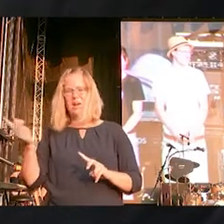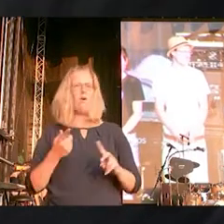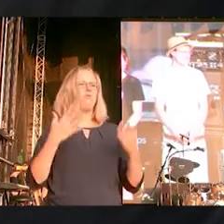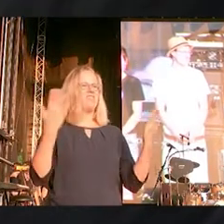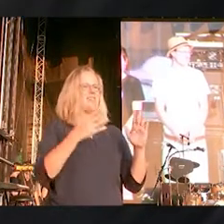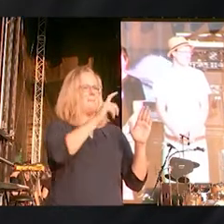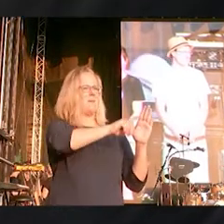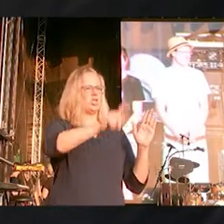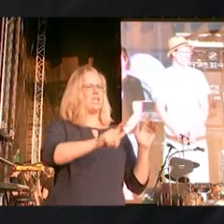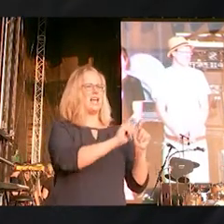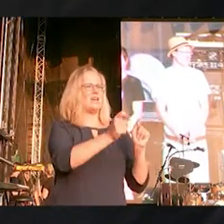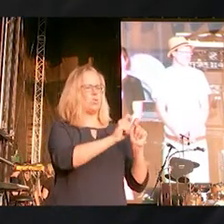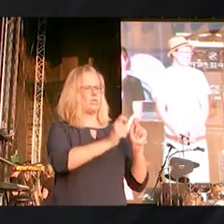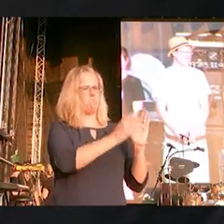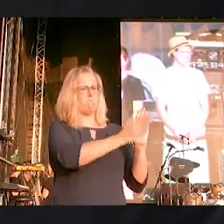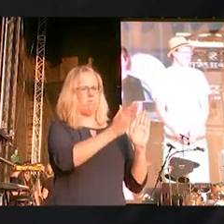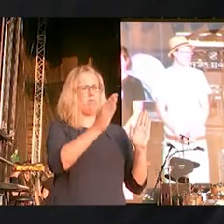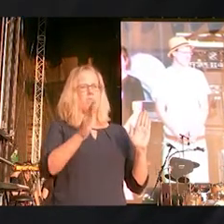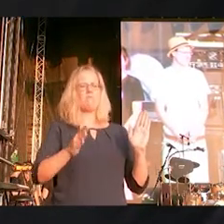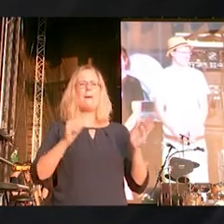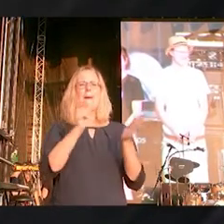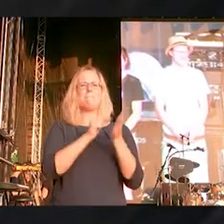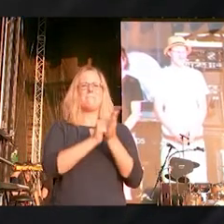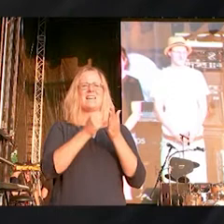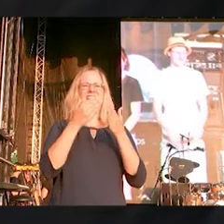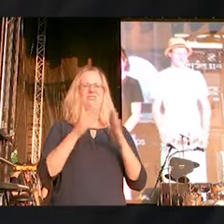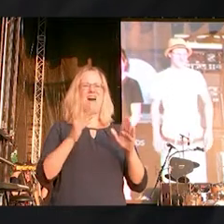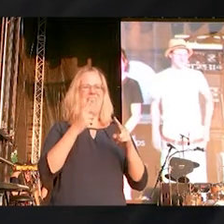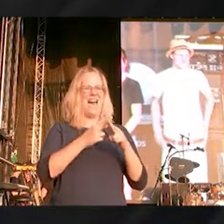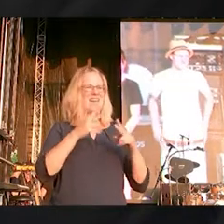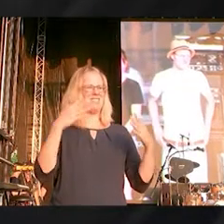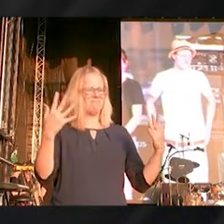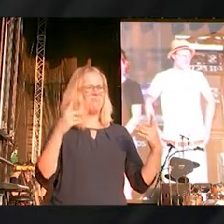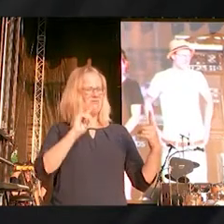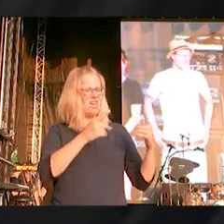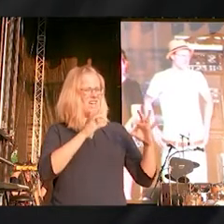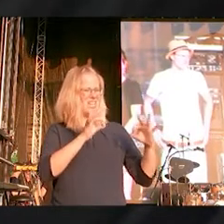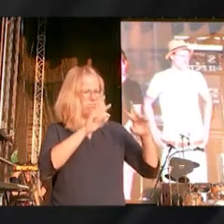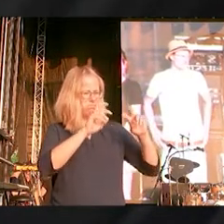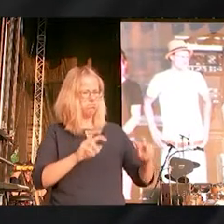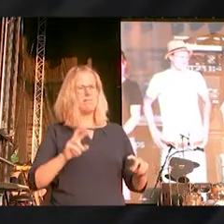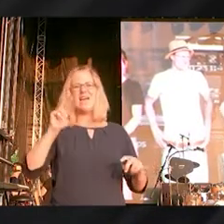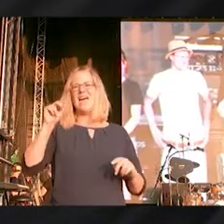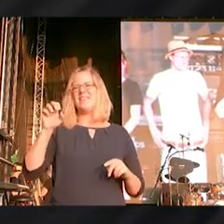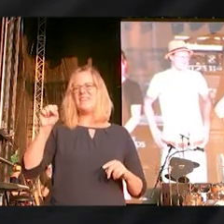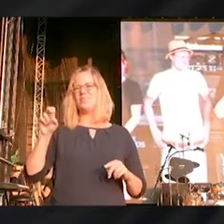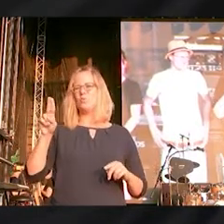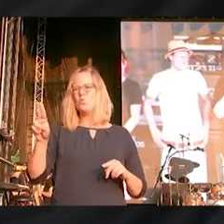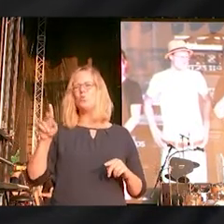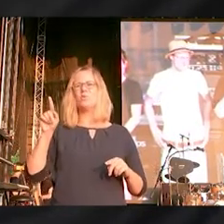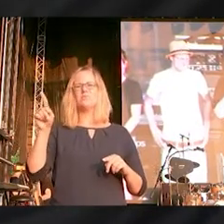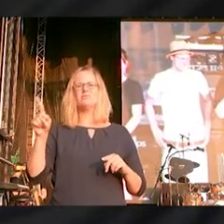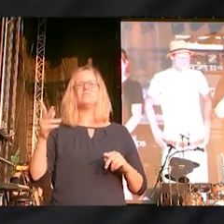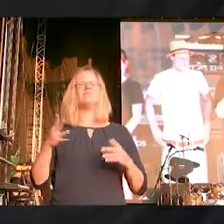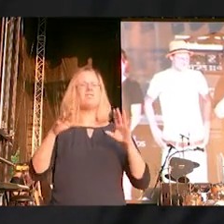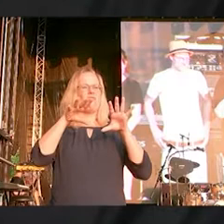Pressefreiheit. Die Kolleginnen und Kollegen von der Nebenklage des NSU haben sich ganz entschieden dagegen gewehrt, dass der Verfassungsschutz aus dem NSU mit